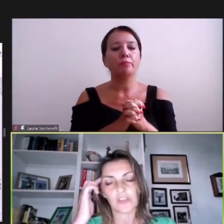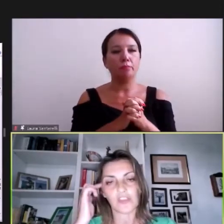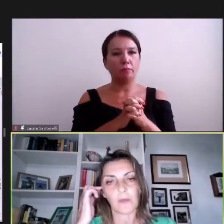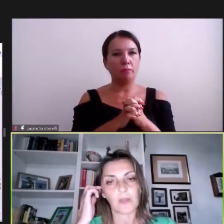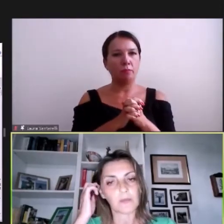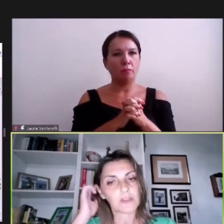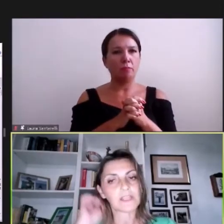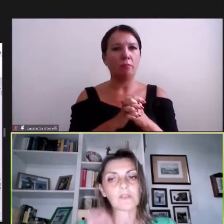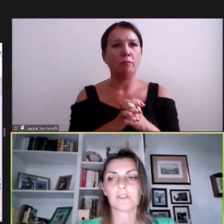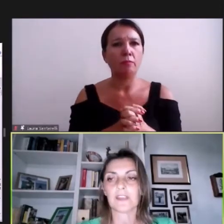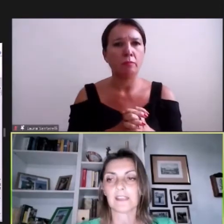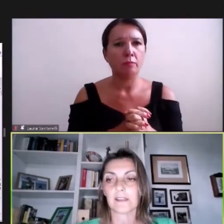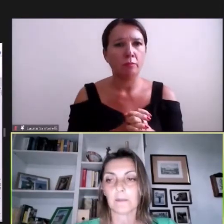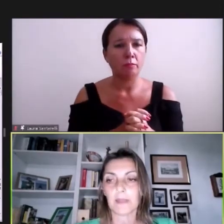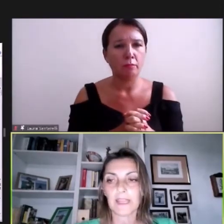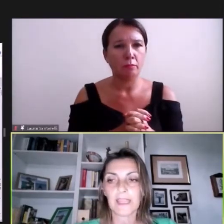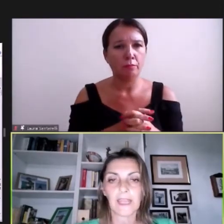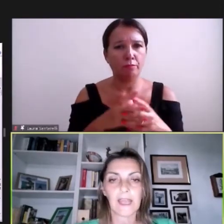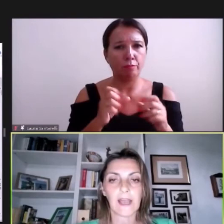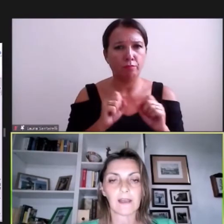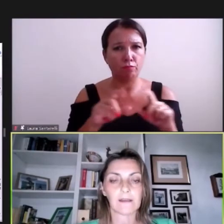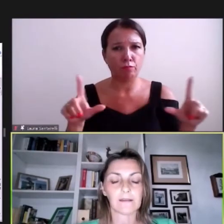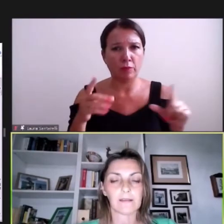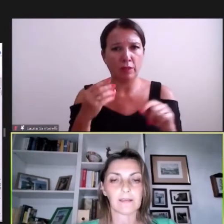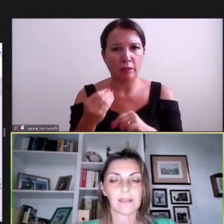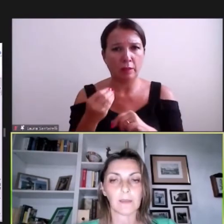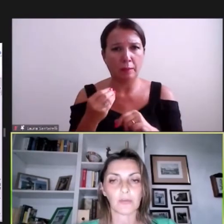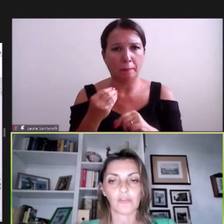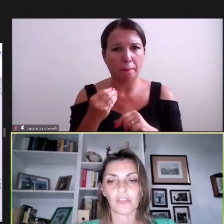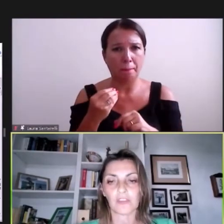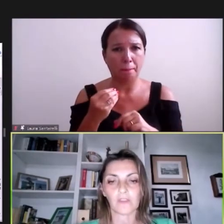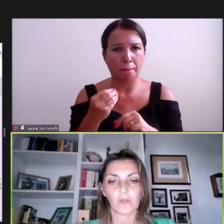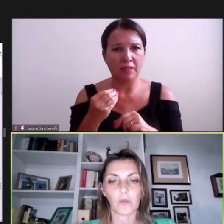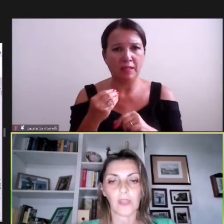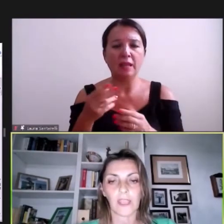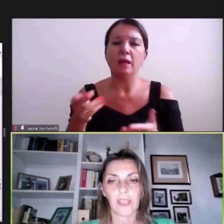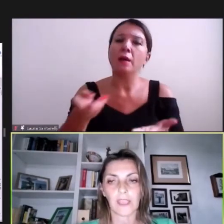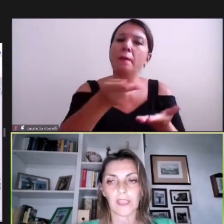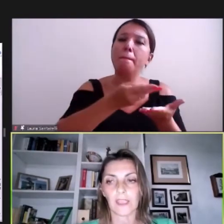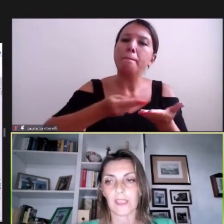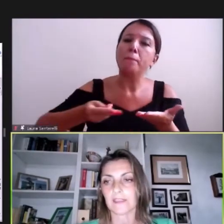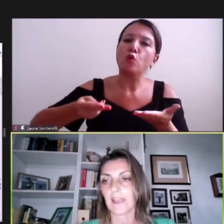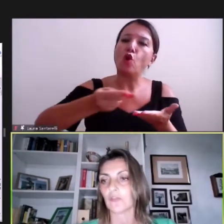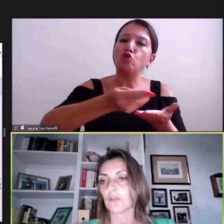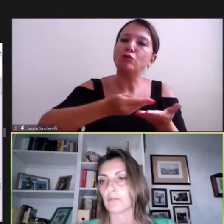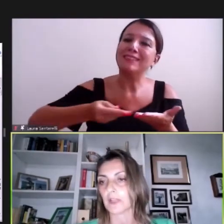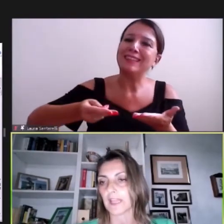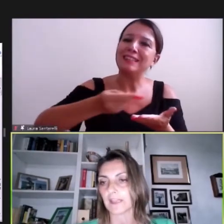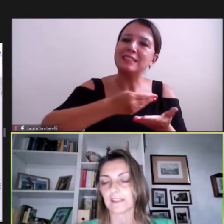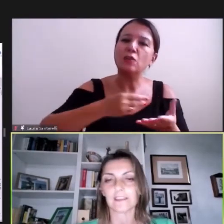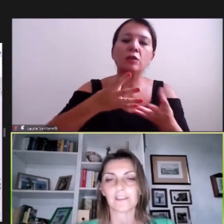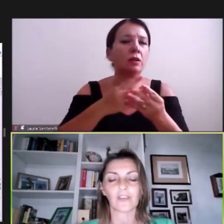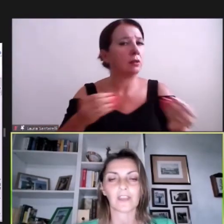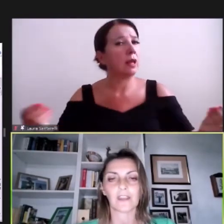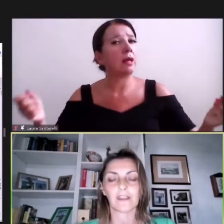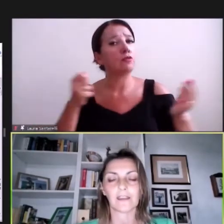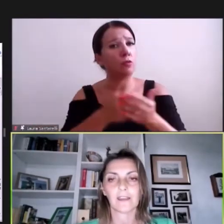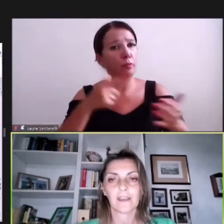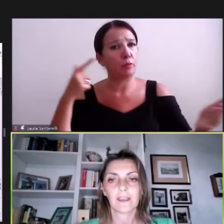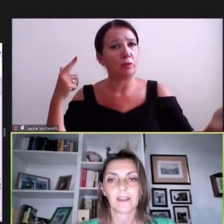Qui diciamo è riportato uno slide del perché la progettazione è tanto importante,